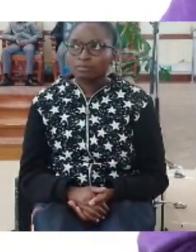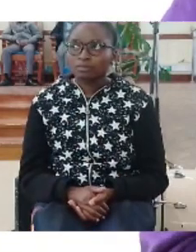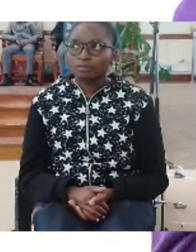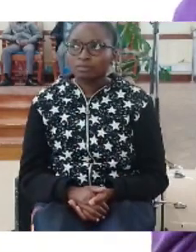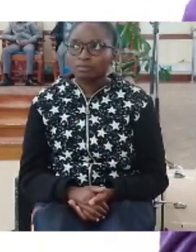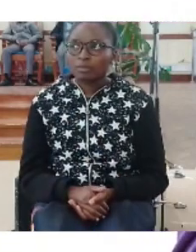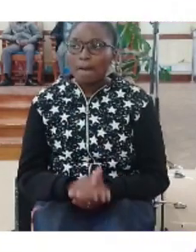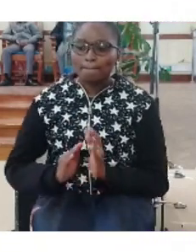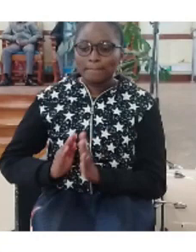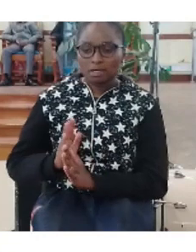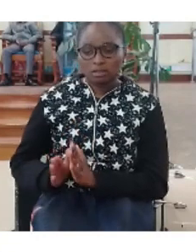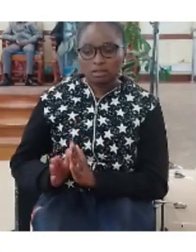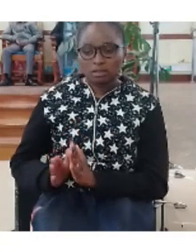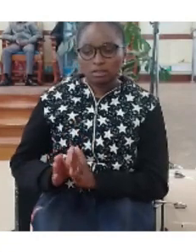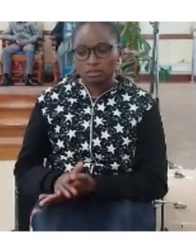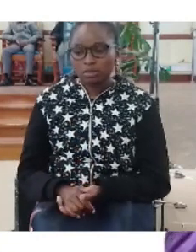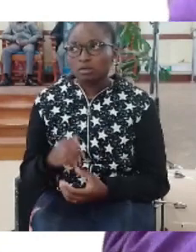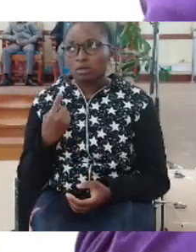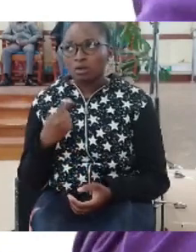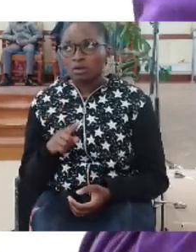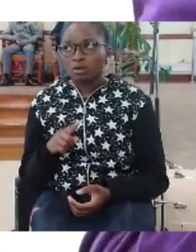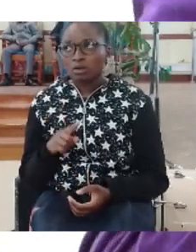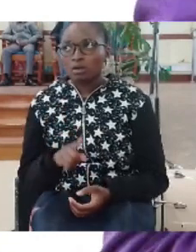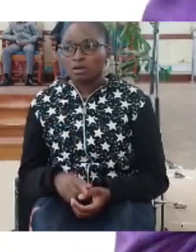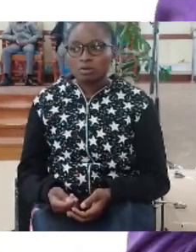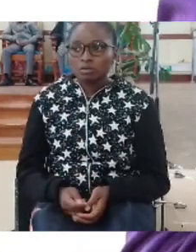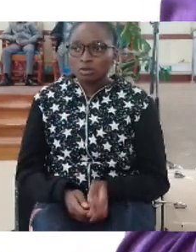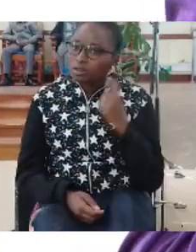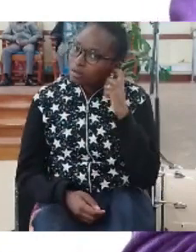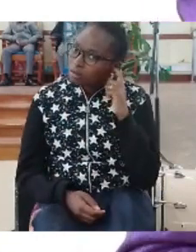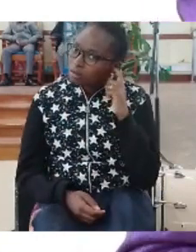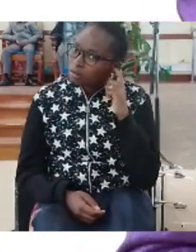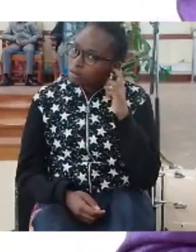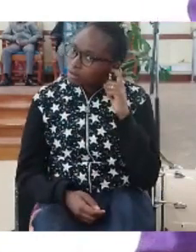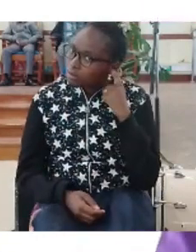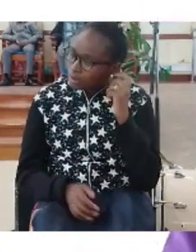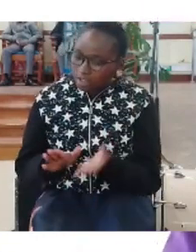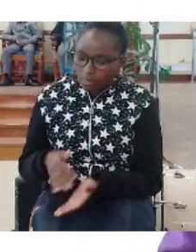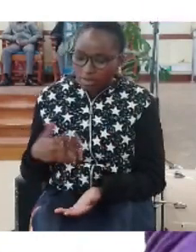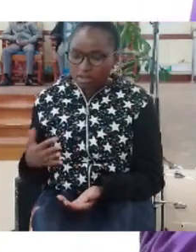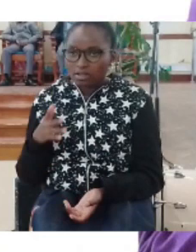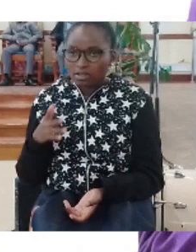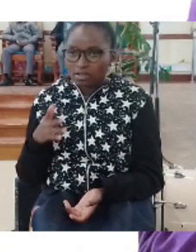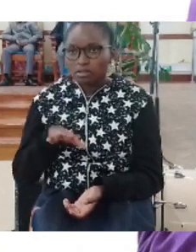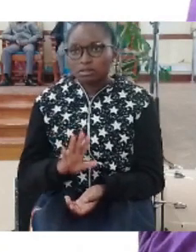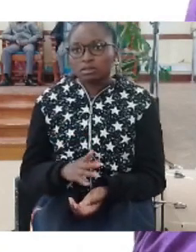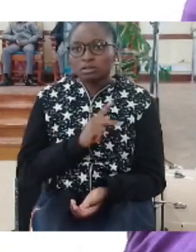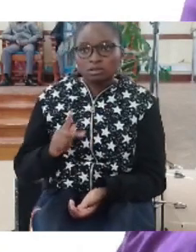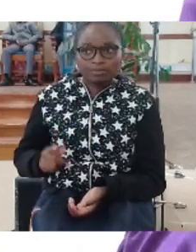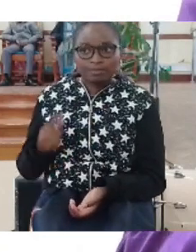fagaga. Hananahana niho gathi yejige nyaboshi ya kwa. Negeza mudhama kiwa Israeli ya kihetu kila